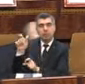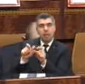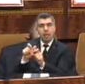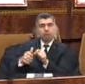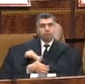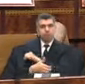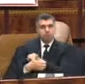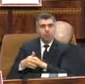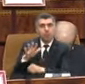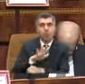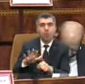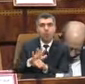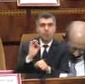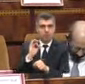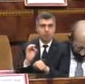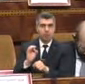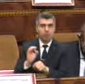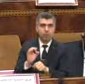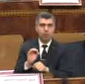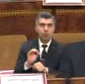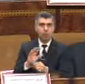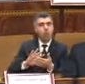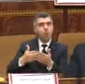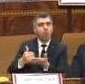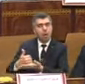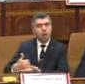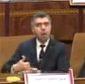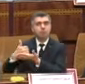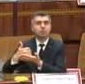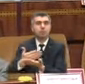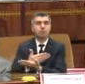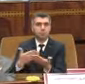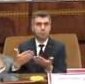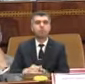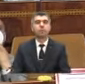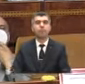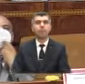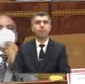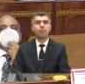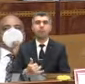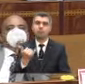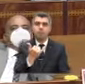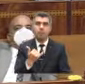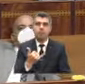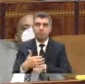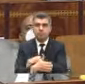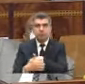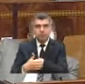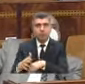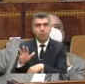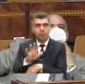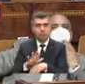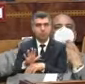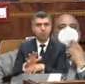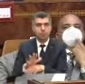وإلى صيانة كرامة المغاربة بمختلف شرائحهم وإلى تحصين الفئات الهشة، ولا سيما في